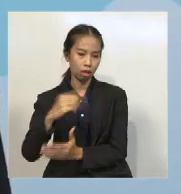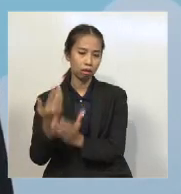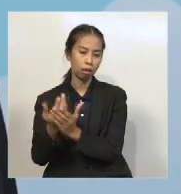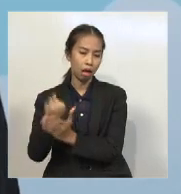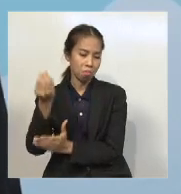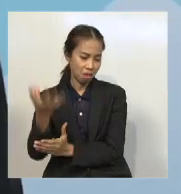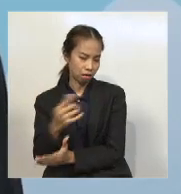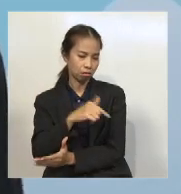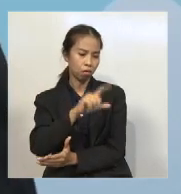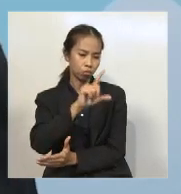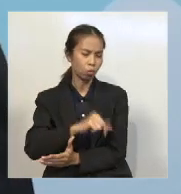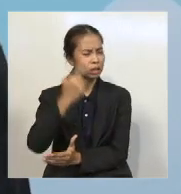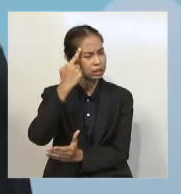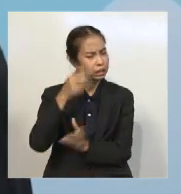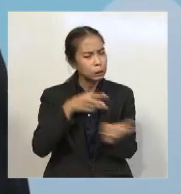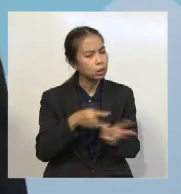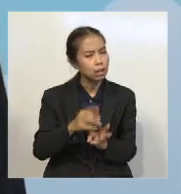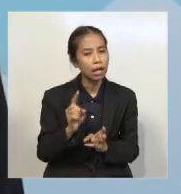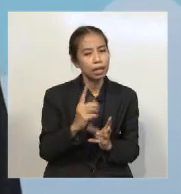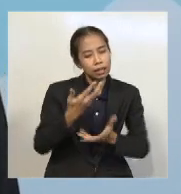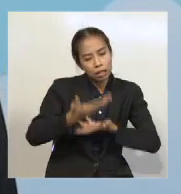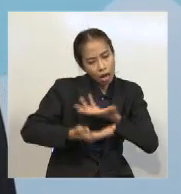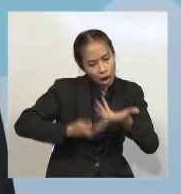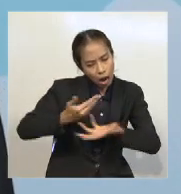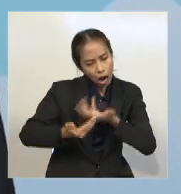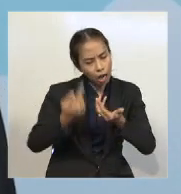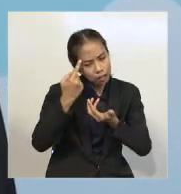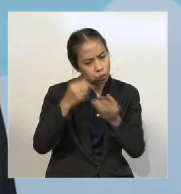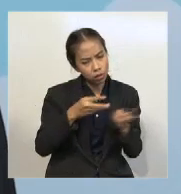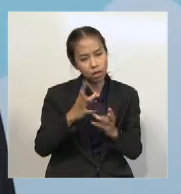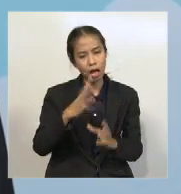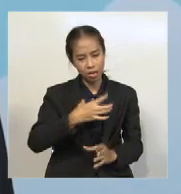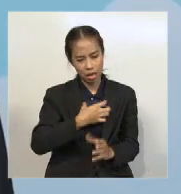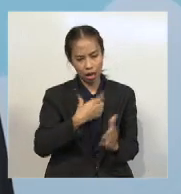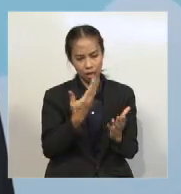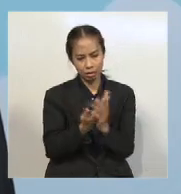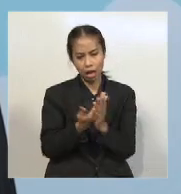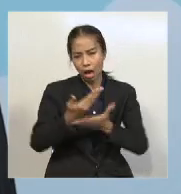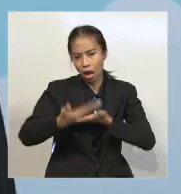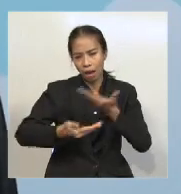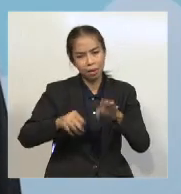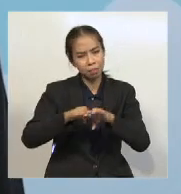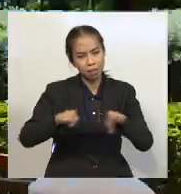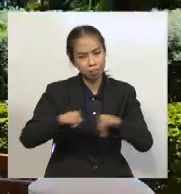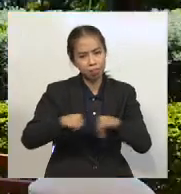ครับดังนั้นเราก็ต้องหาวิธีในเชิงการค้าเพื่อที่จะทำให้ราคามันสามารถปรับตัวขึ้นมาครับ